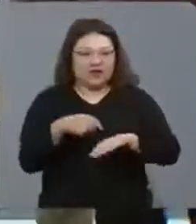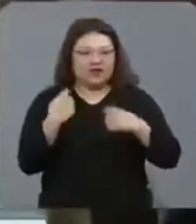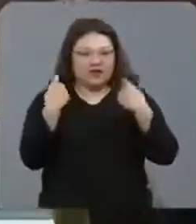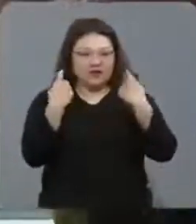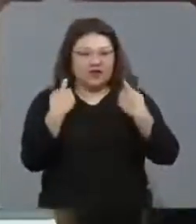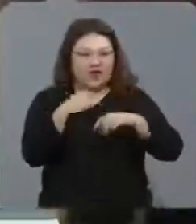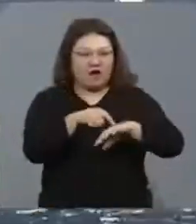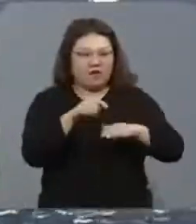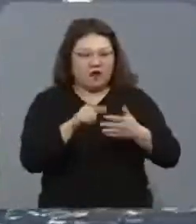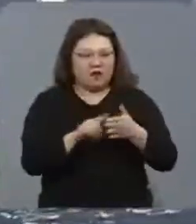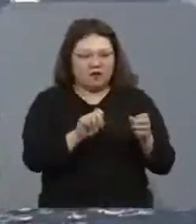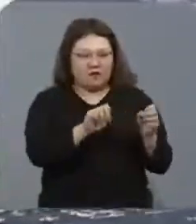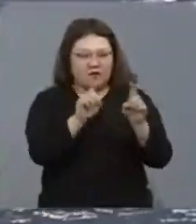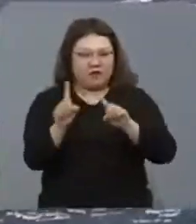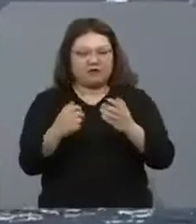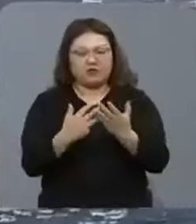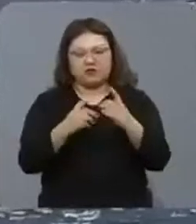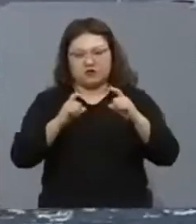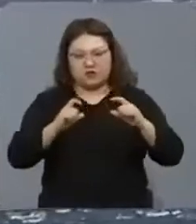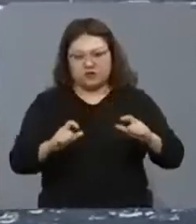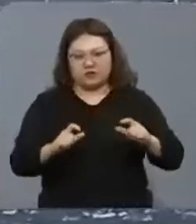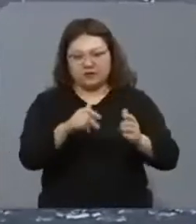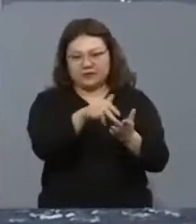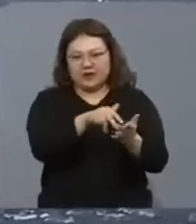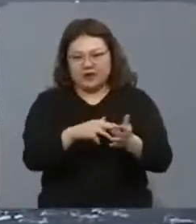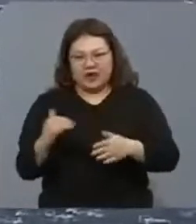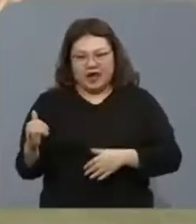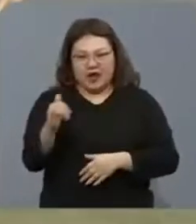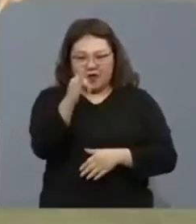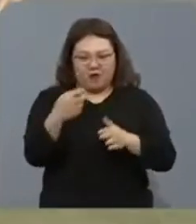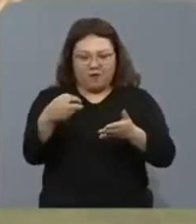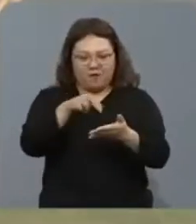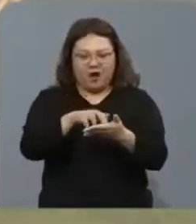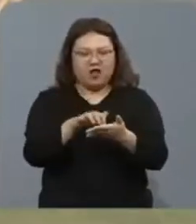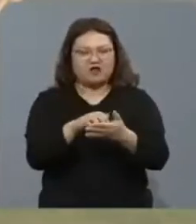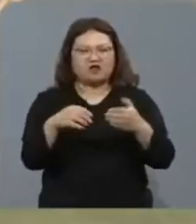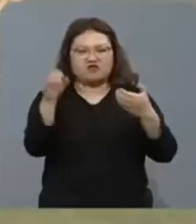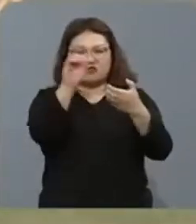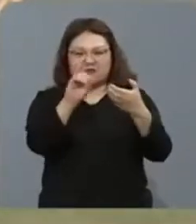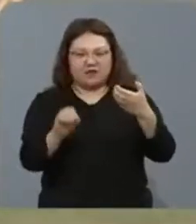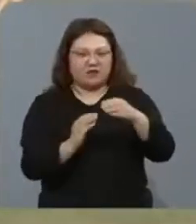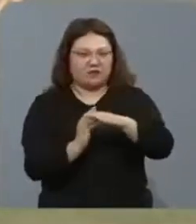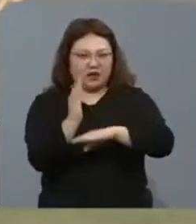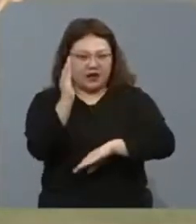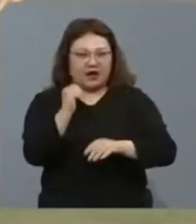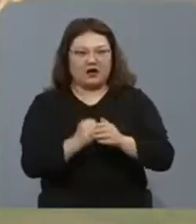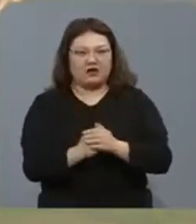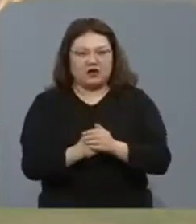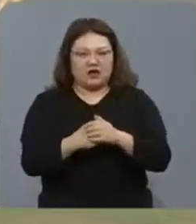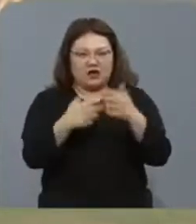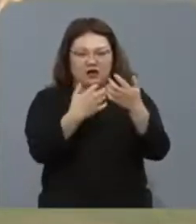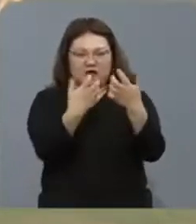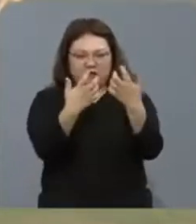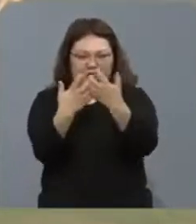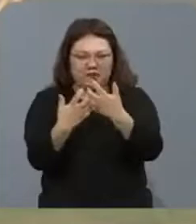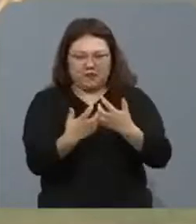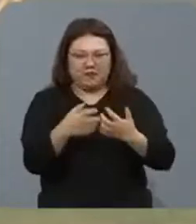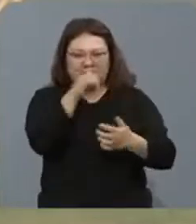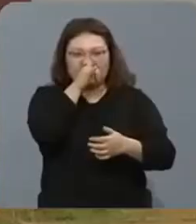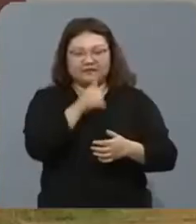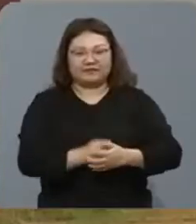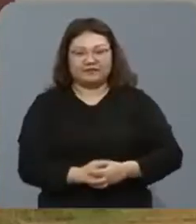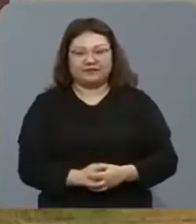회복세로 돌아서면서 제주를 오가는 항공편의 최근 탑승률도 90%를 넘을 정도로 연일 만석 사례를 이어가고